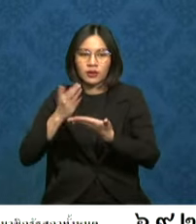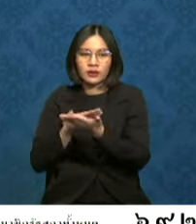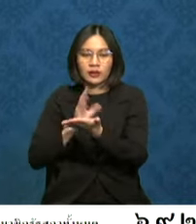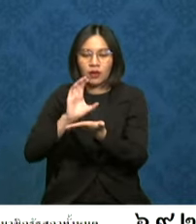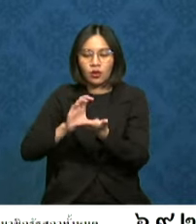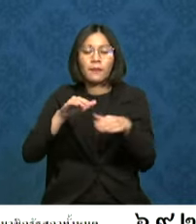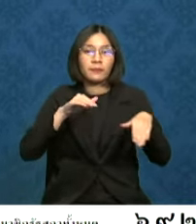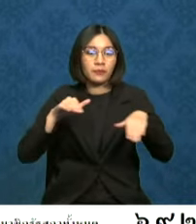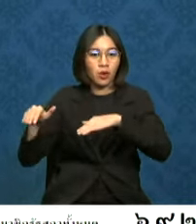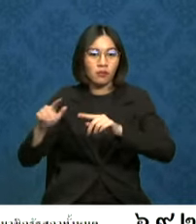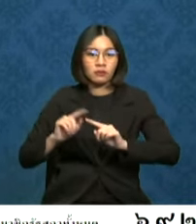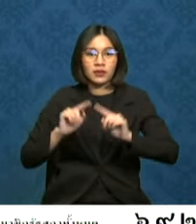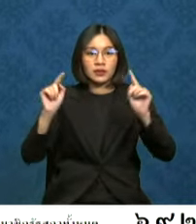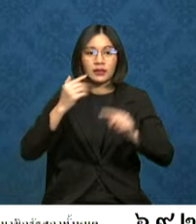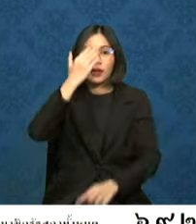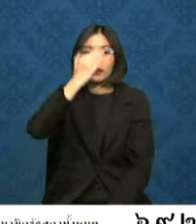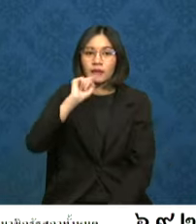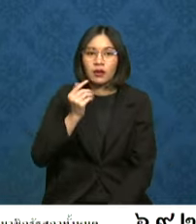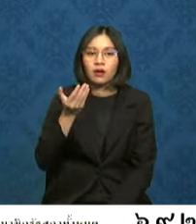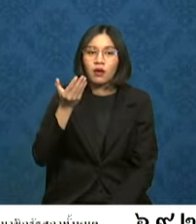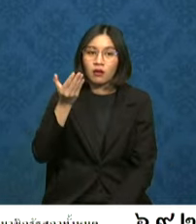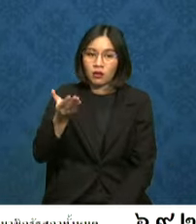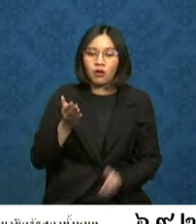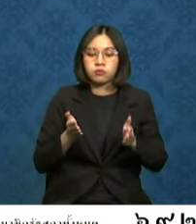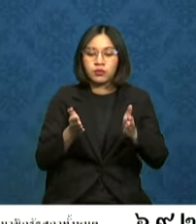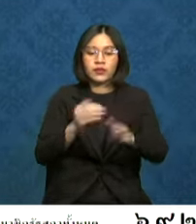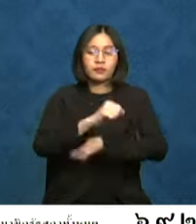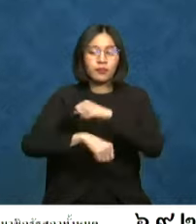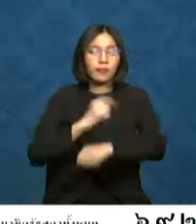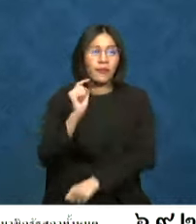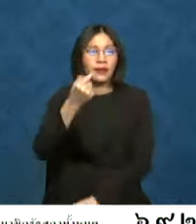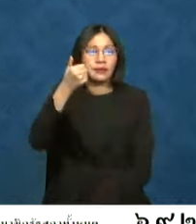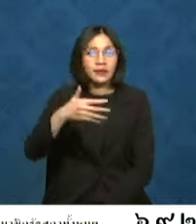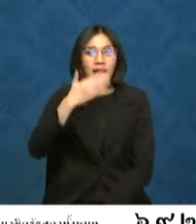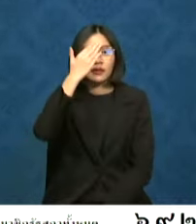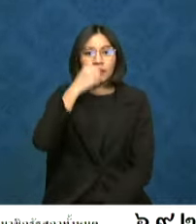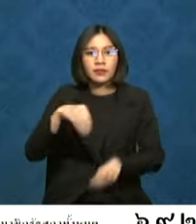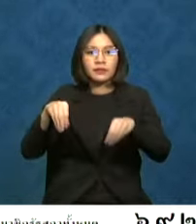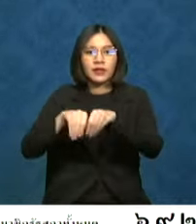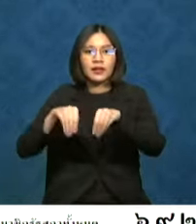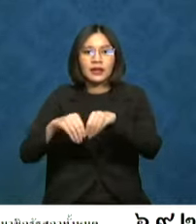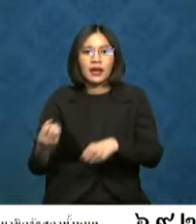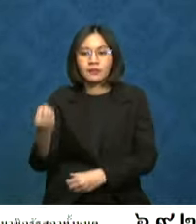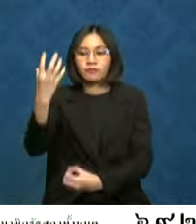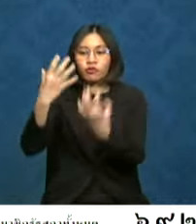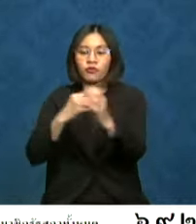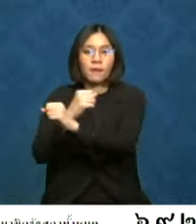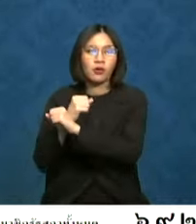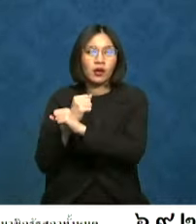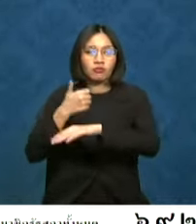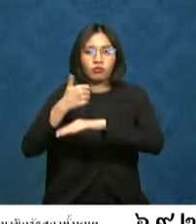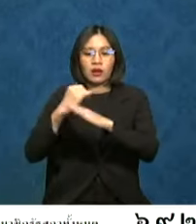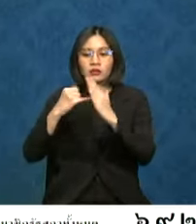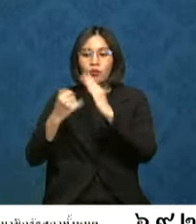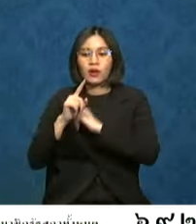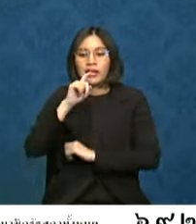พร้อมแต่ก็ไม่สามารถขอเข้าใช้พื้นที่ได้ครับติดอุธยาลครัพว่า CEO ไป